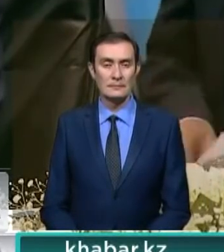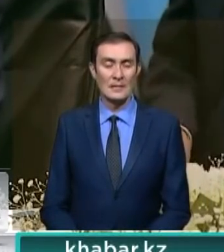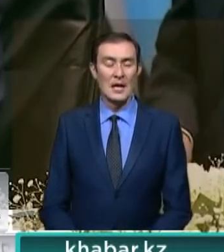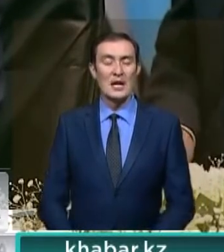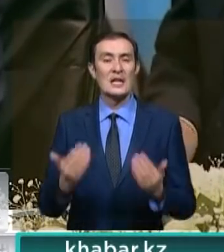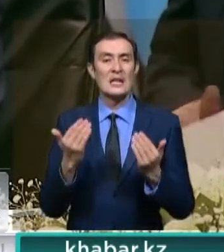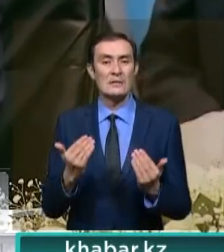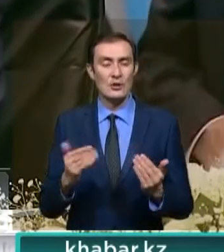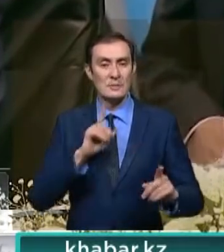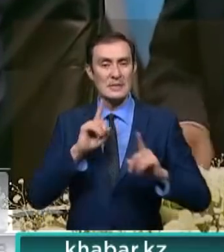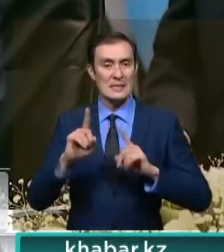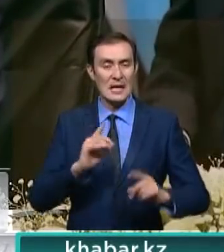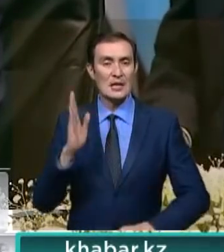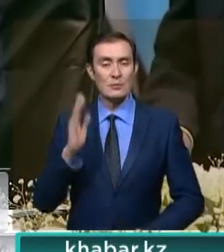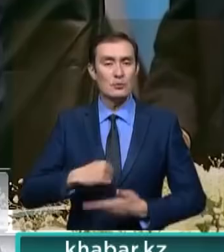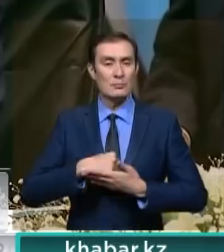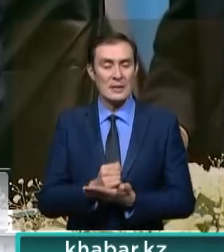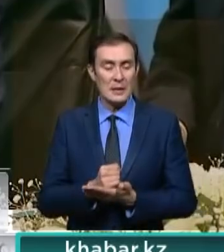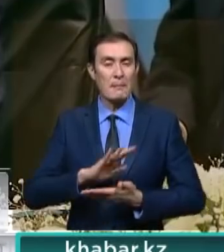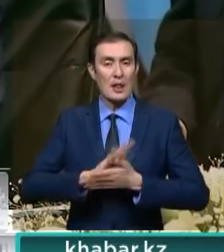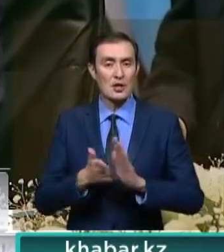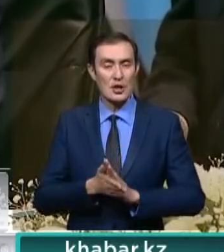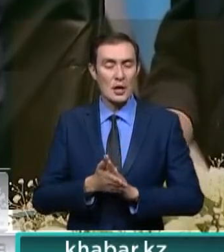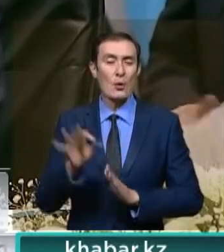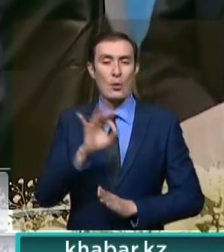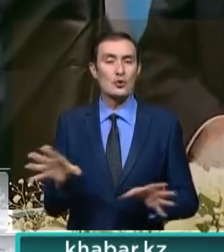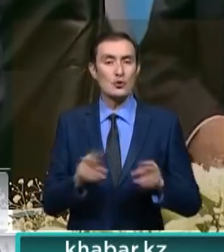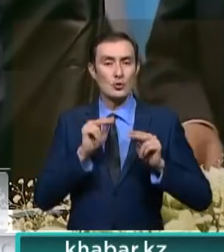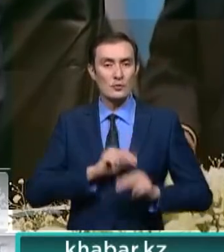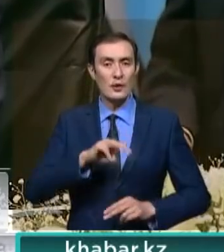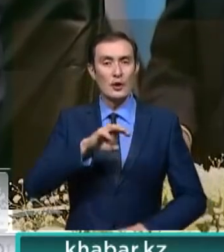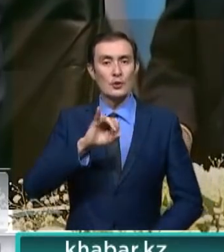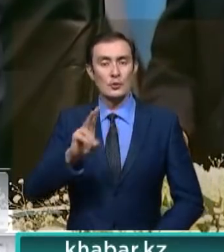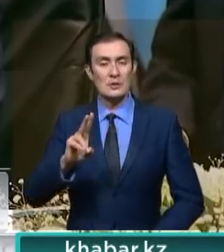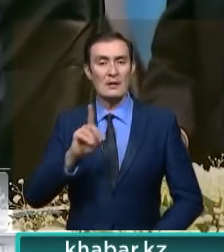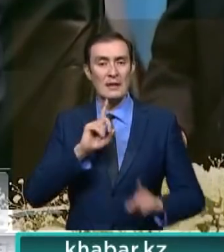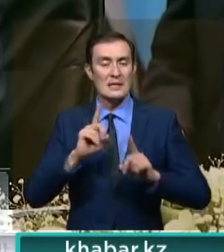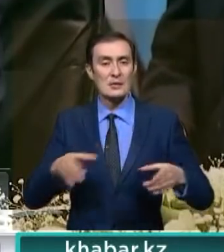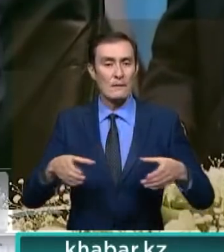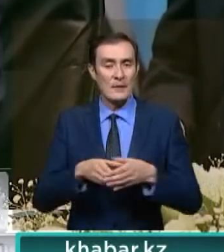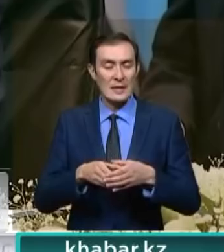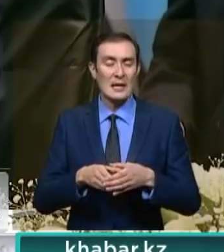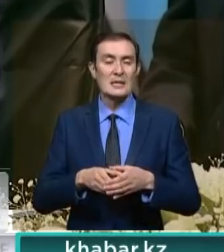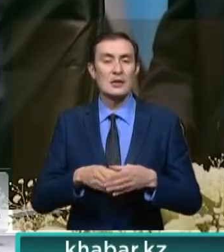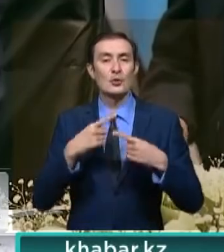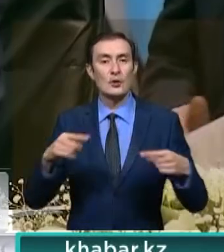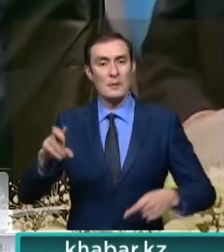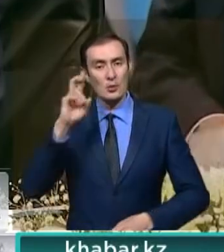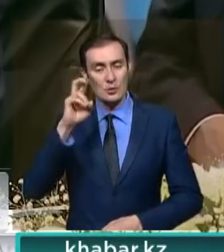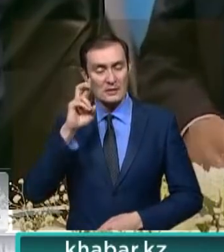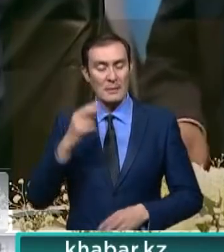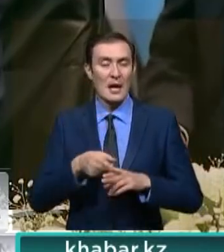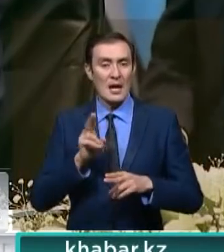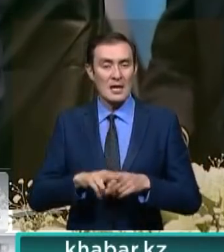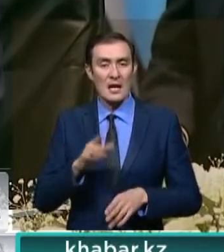На сегодняшнем заседании будут приняты положения о сотрудничестве Тюркского совета с заинтересованными сторонами. Считаю